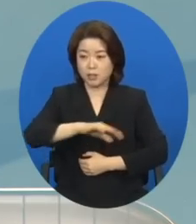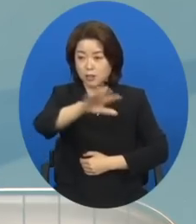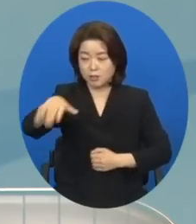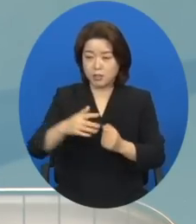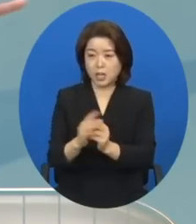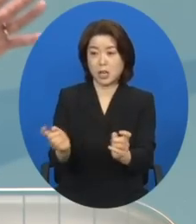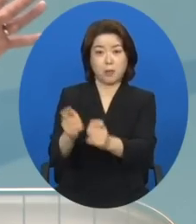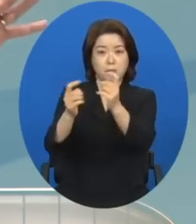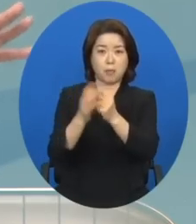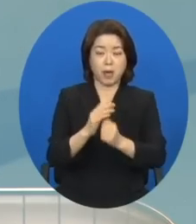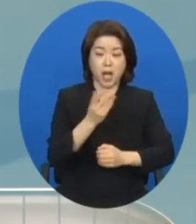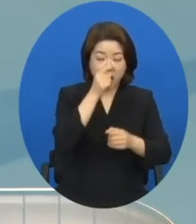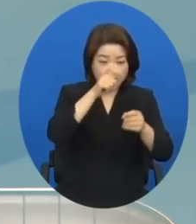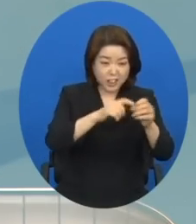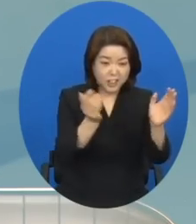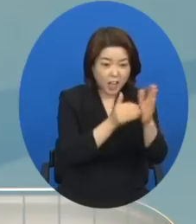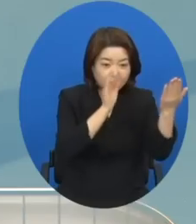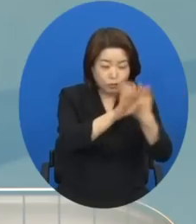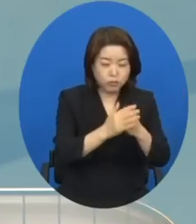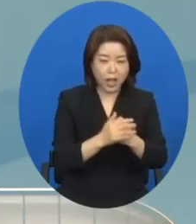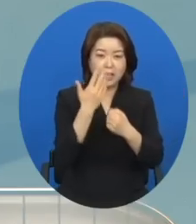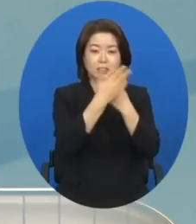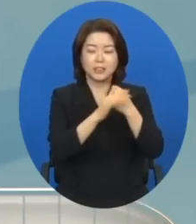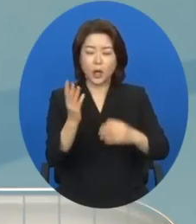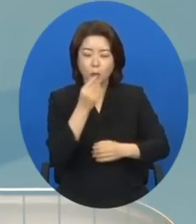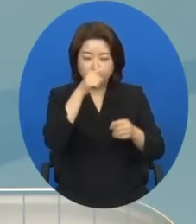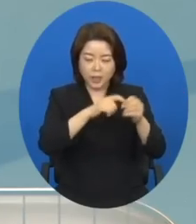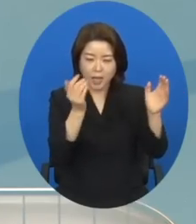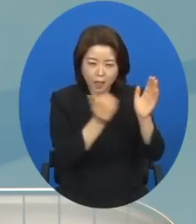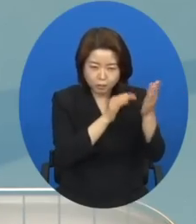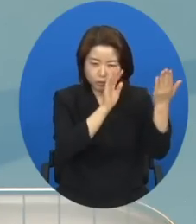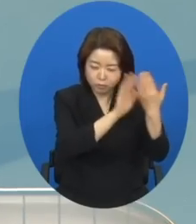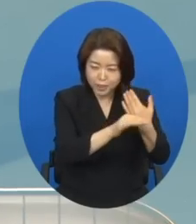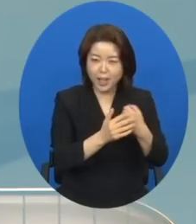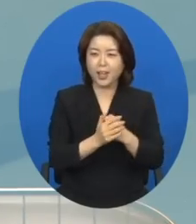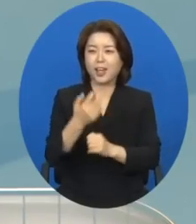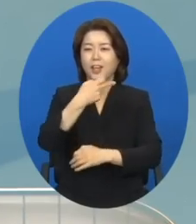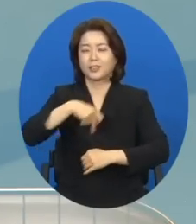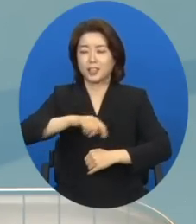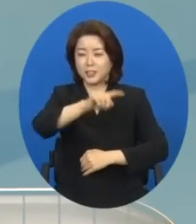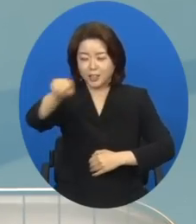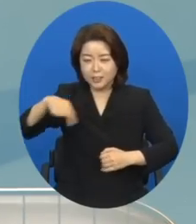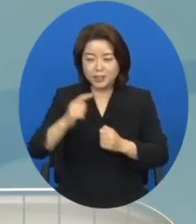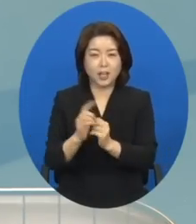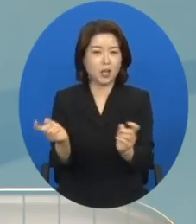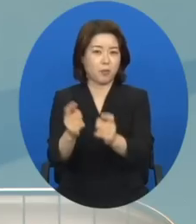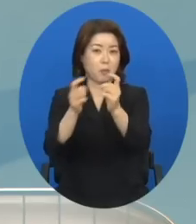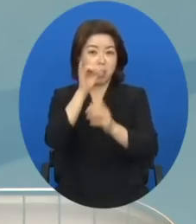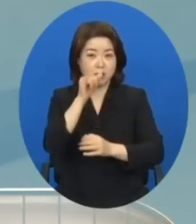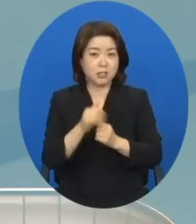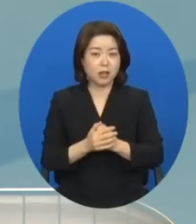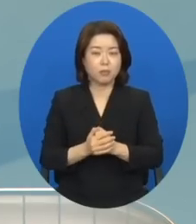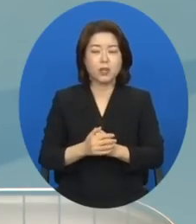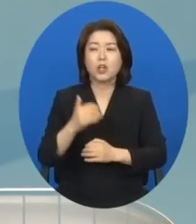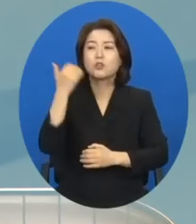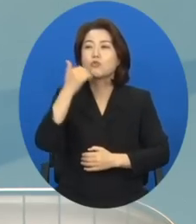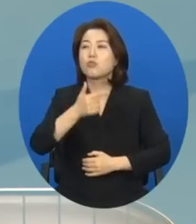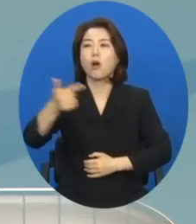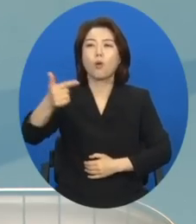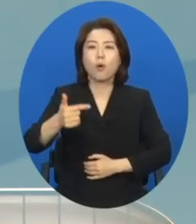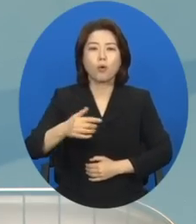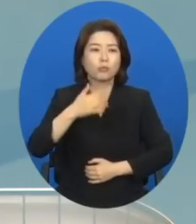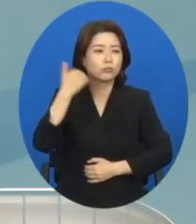언제라고요? 성찬이 끝나고, 그 은혜로운 성찬이 끝나고 제자들 사이에 어떤 논쟁이 있었을까요? 누가 큰 자냐라는